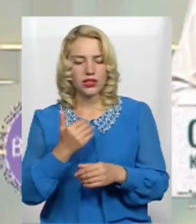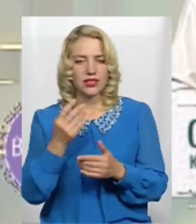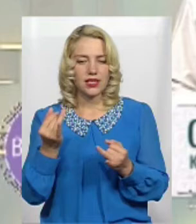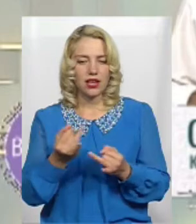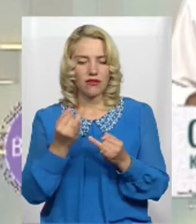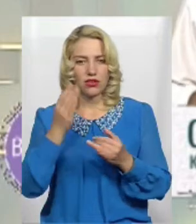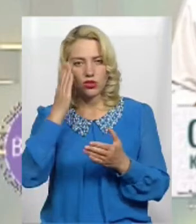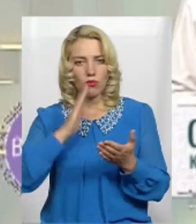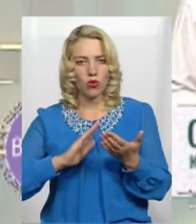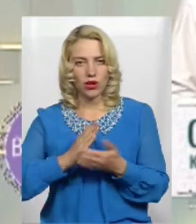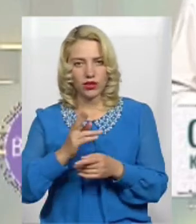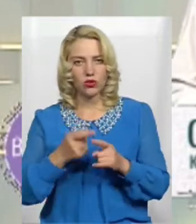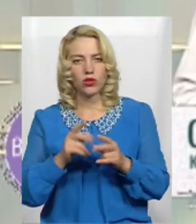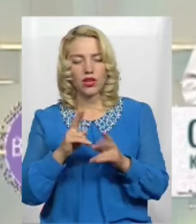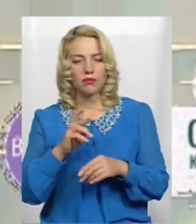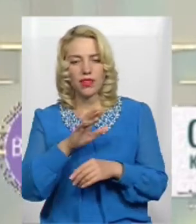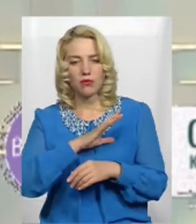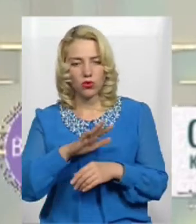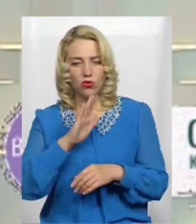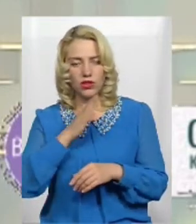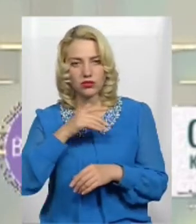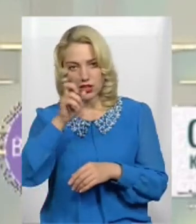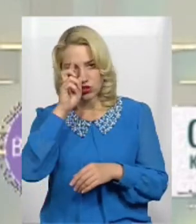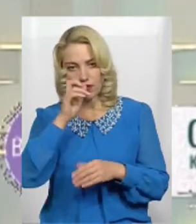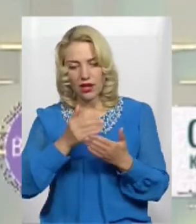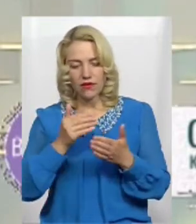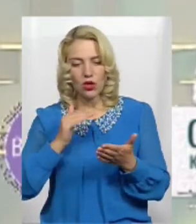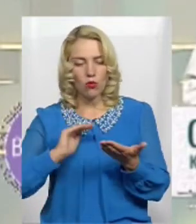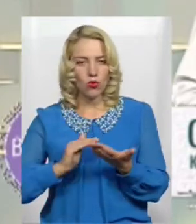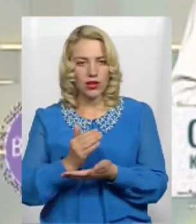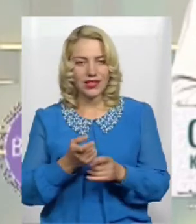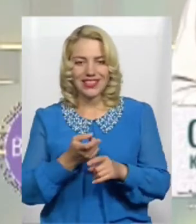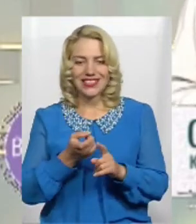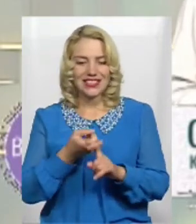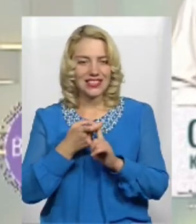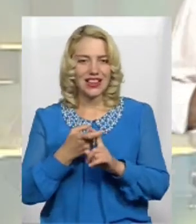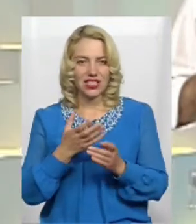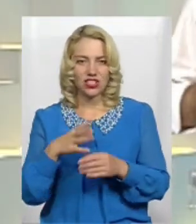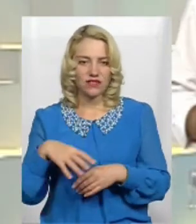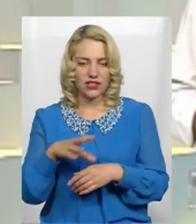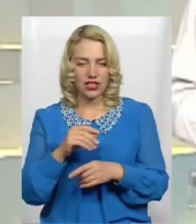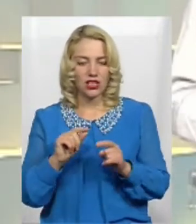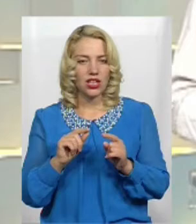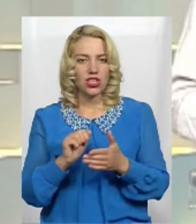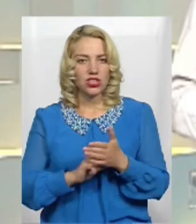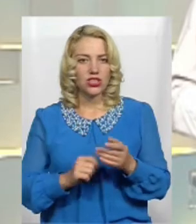цікавитися політикою, тому що як би там не було, в нашій державі від політики залежить майже все. Через те,